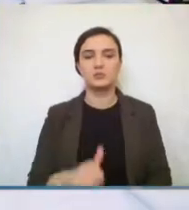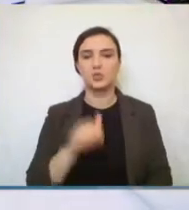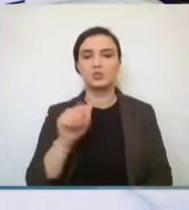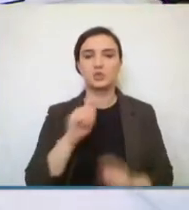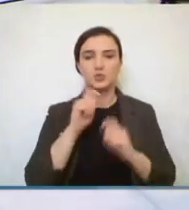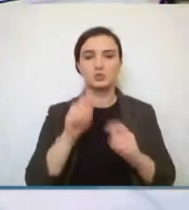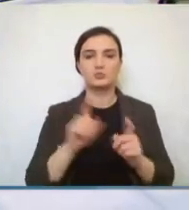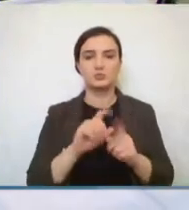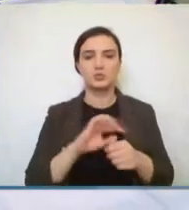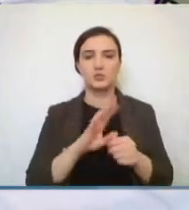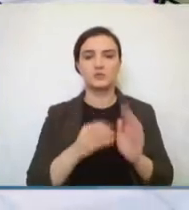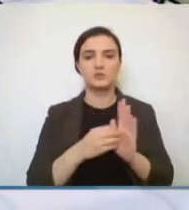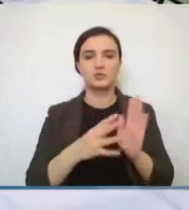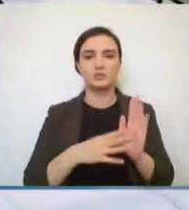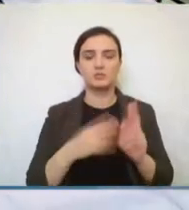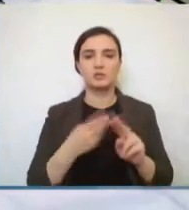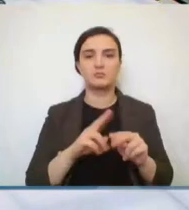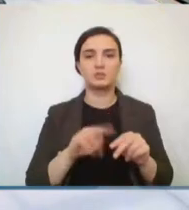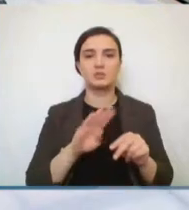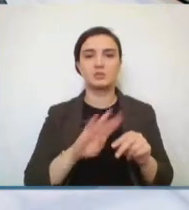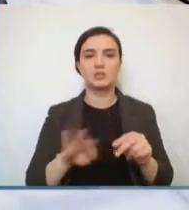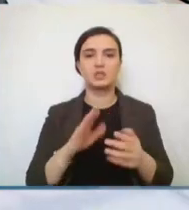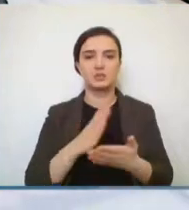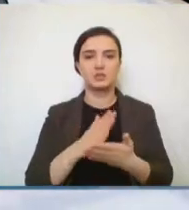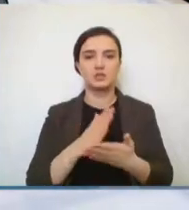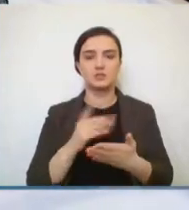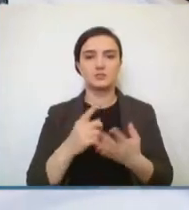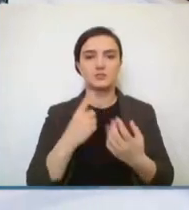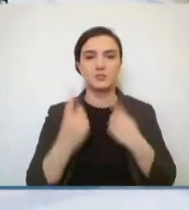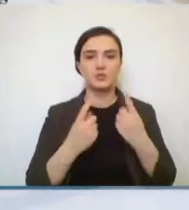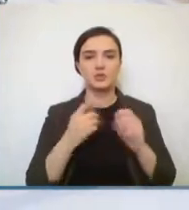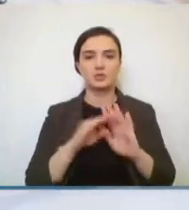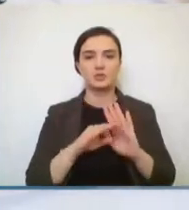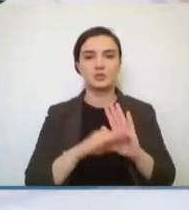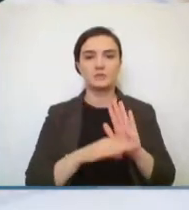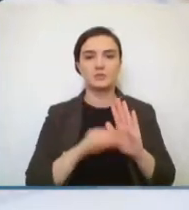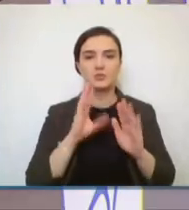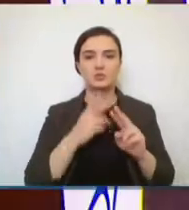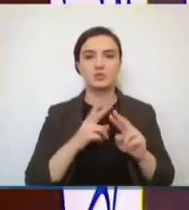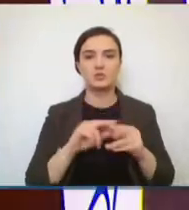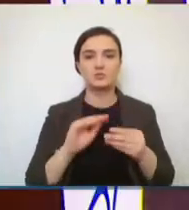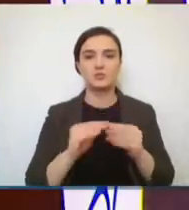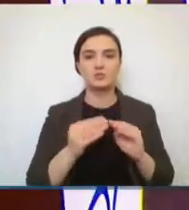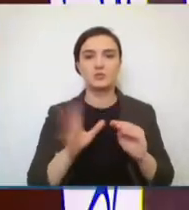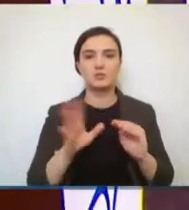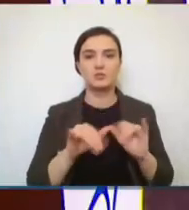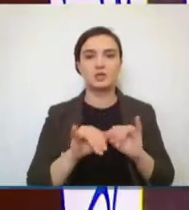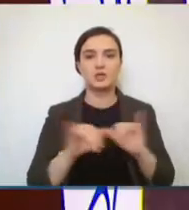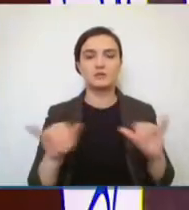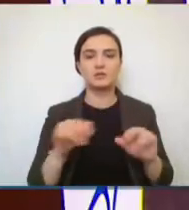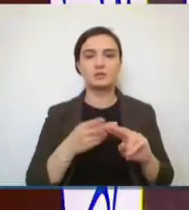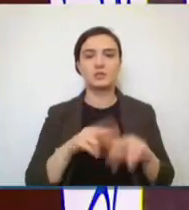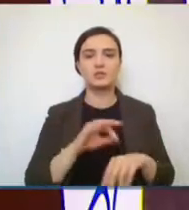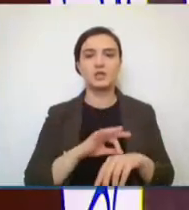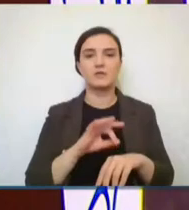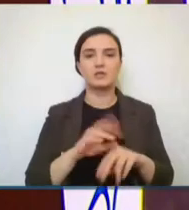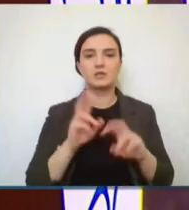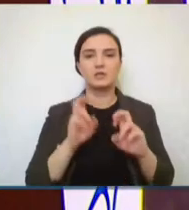გარდა ამისა, არის მონაცემები, როდესაც ეს პრობლემა განვითარდა უშუალოდ დაავადების